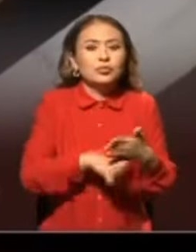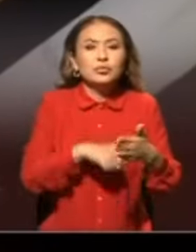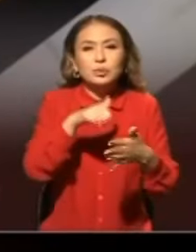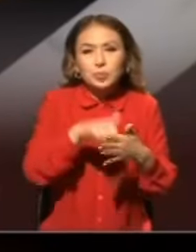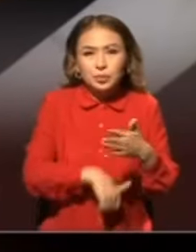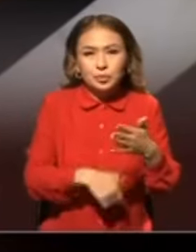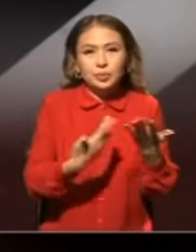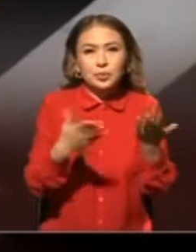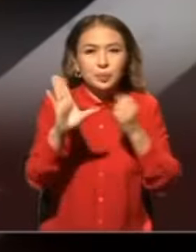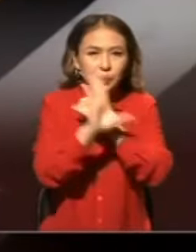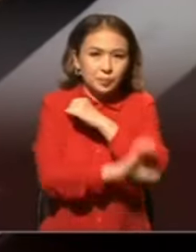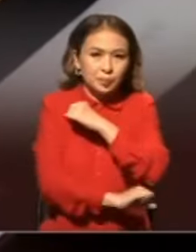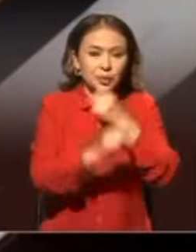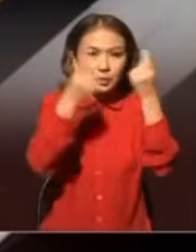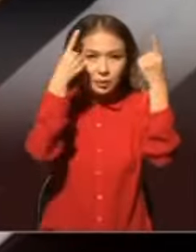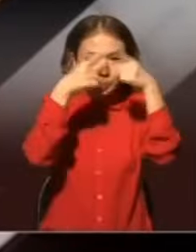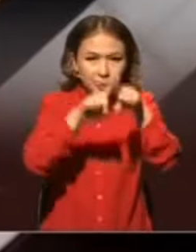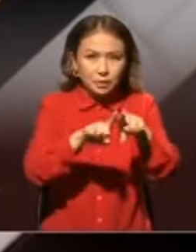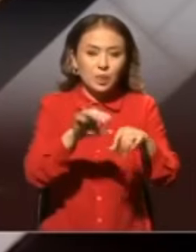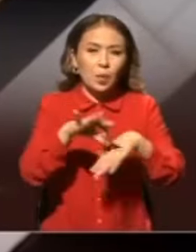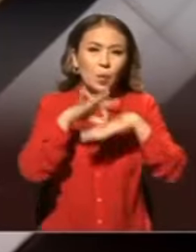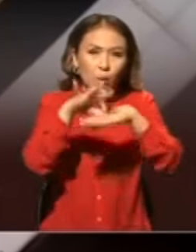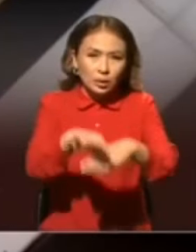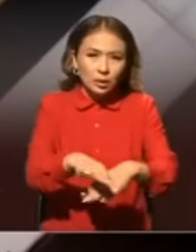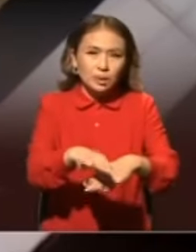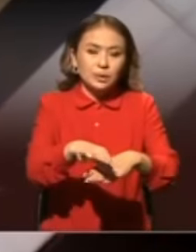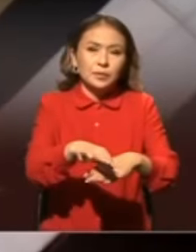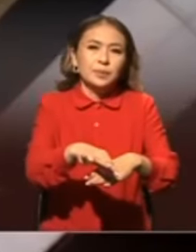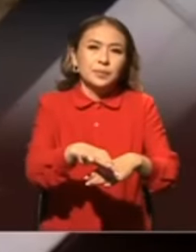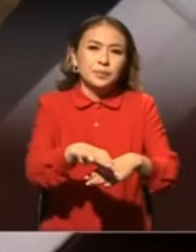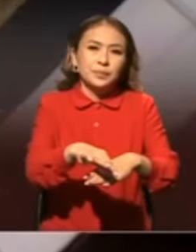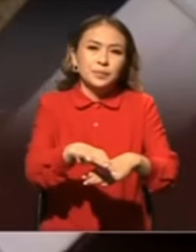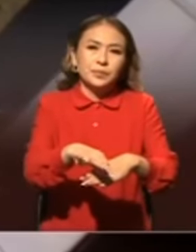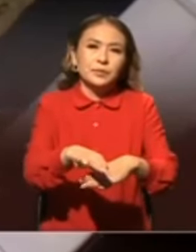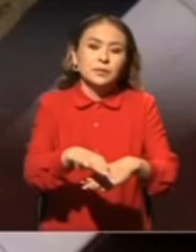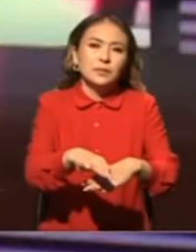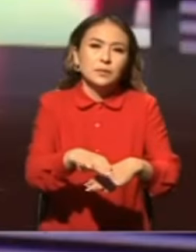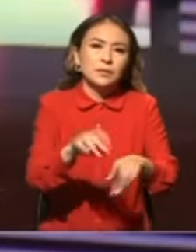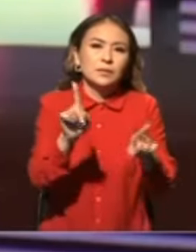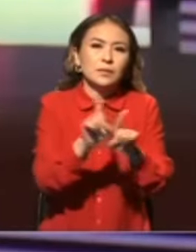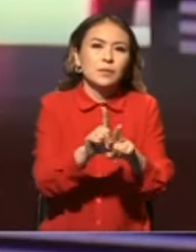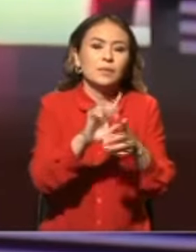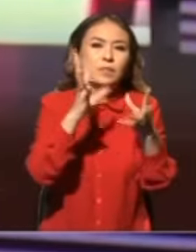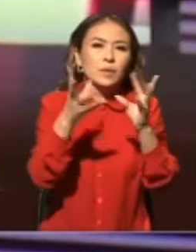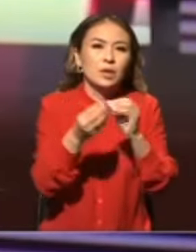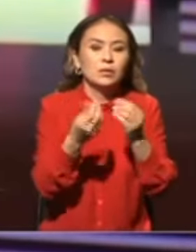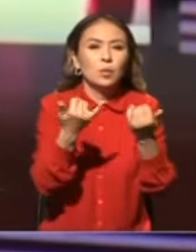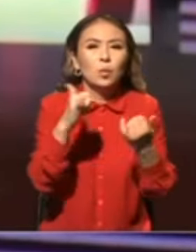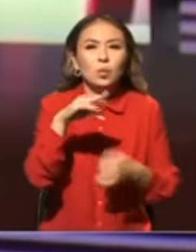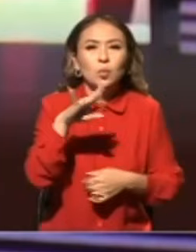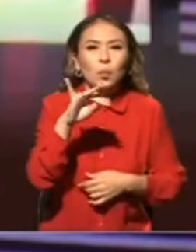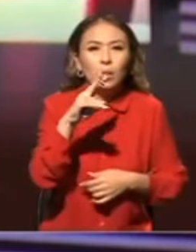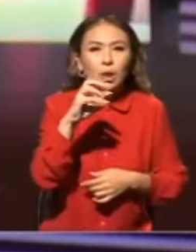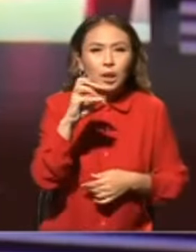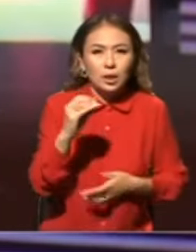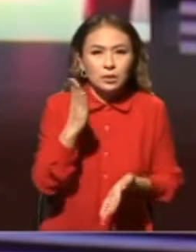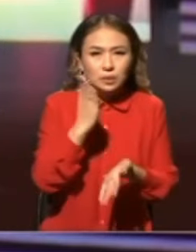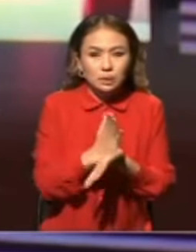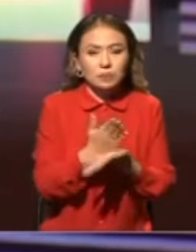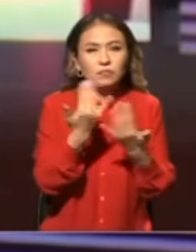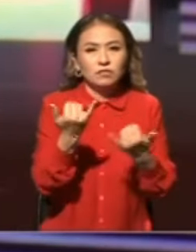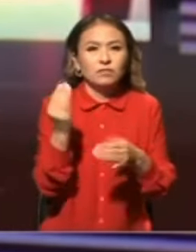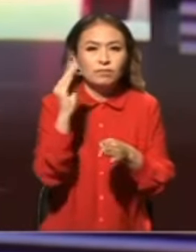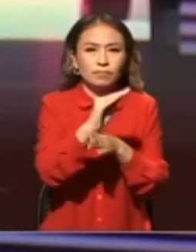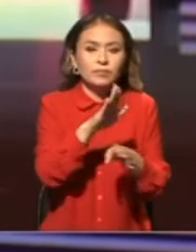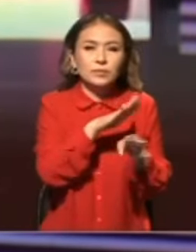ол соңғы технологияларды қолдану арқылы, және де мынау жақсы минералдық удобрение бар, жақсы химикаттар бар, тағы